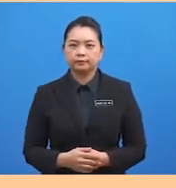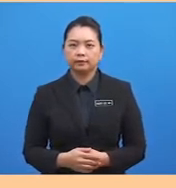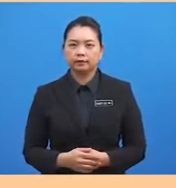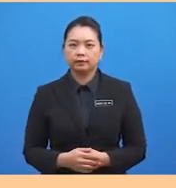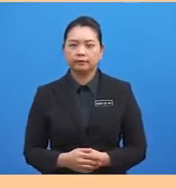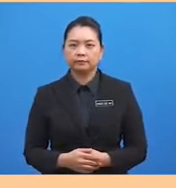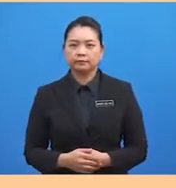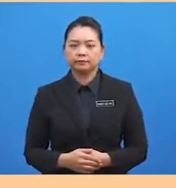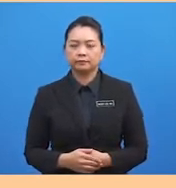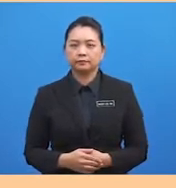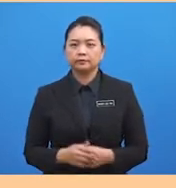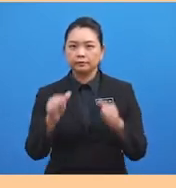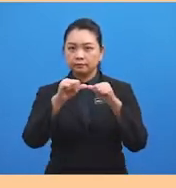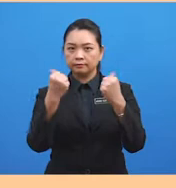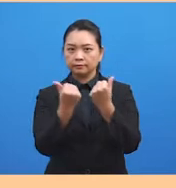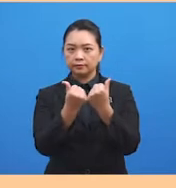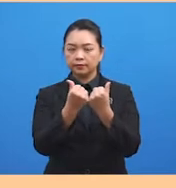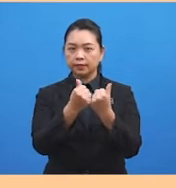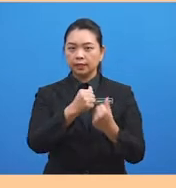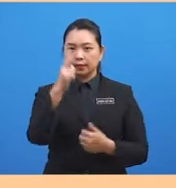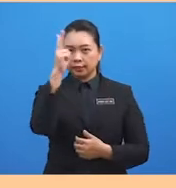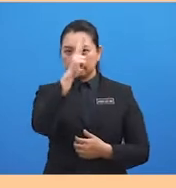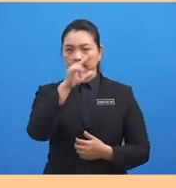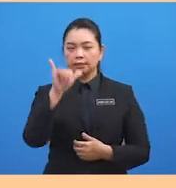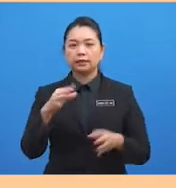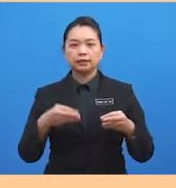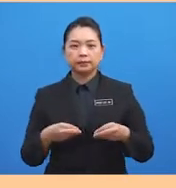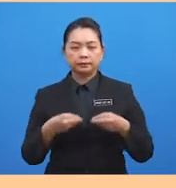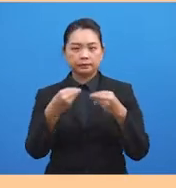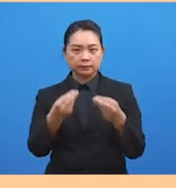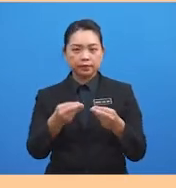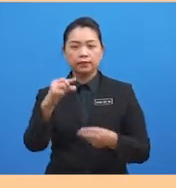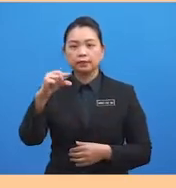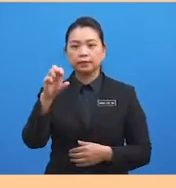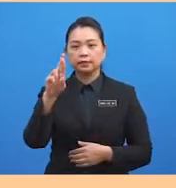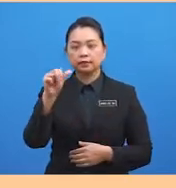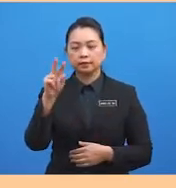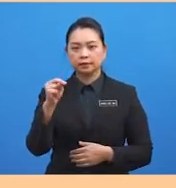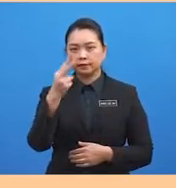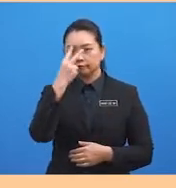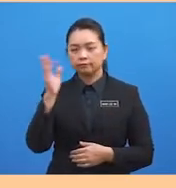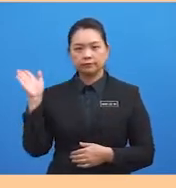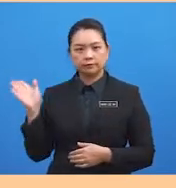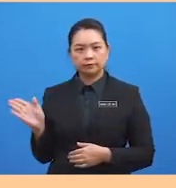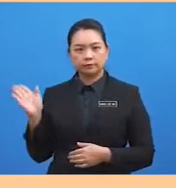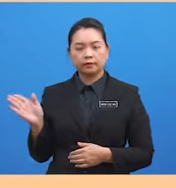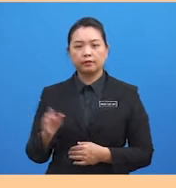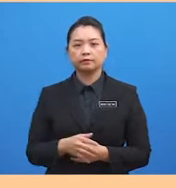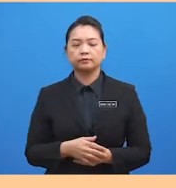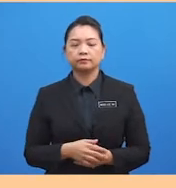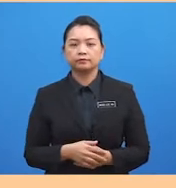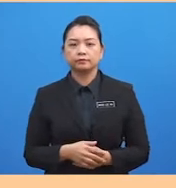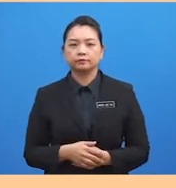Contohnya, agensi kerajaan yang terlibat dalam pemberian geran ialah Kementerian